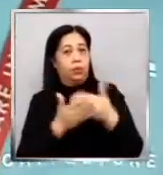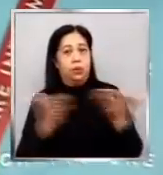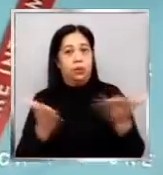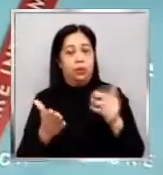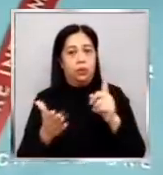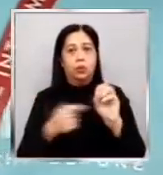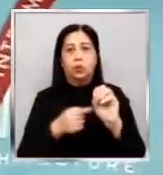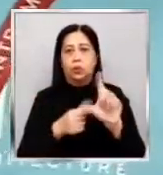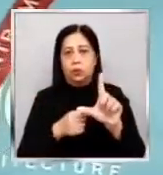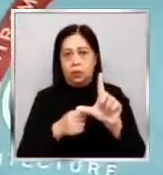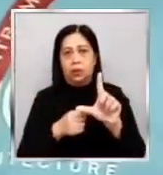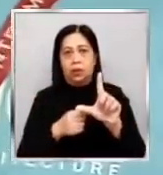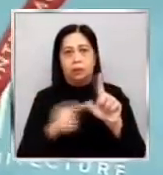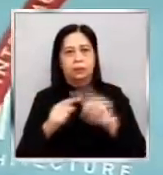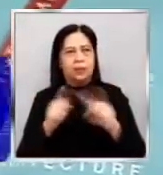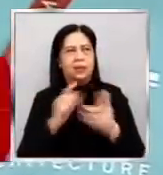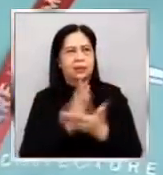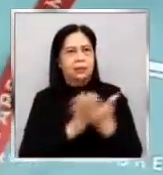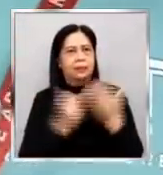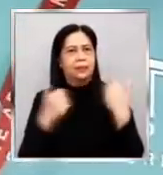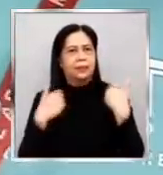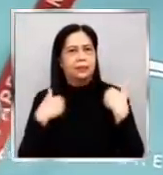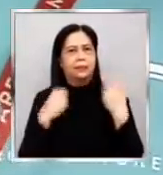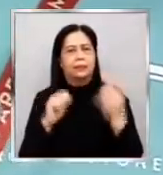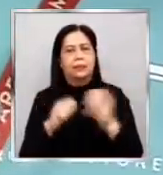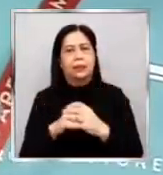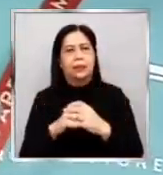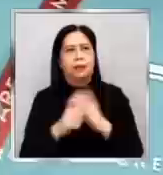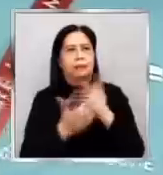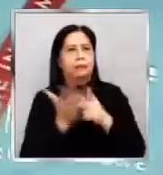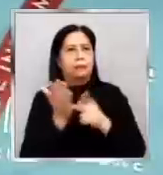pero meron na rin po kaming mga part na